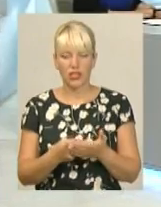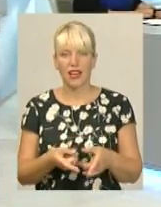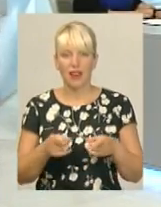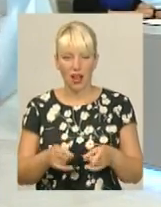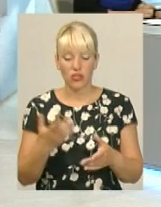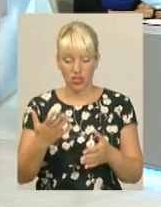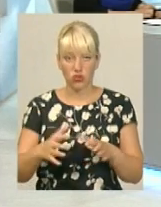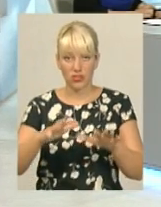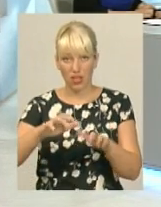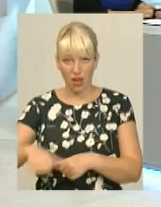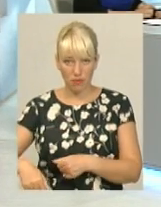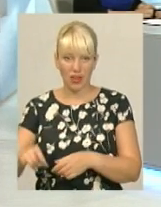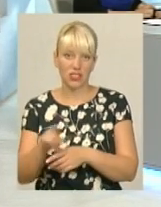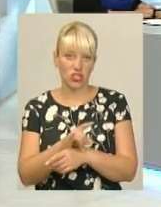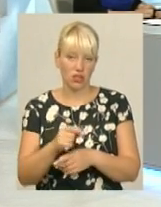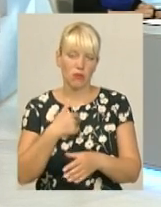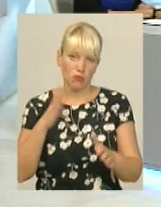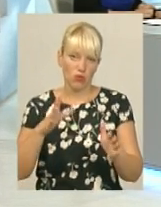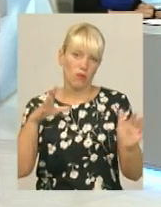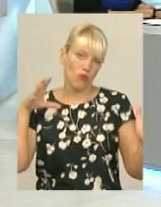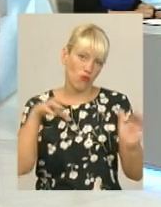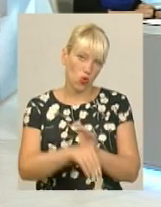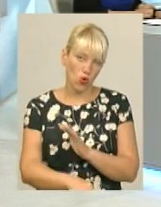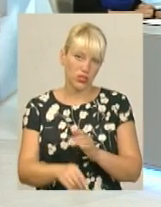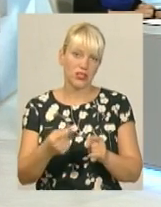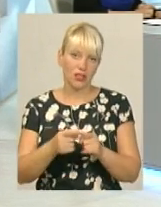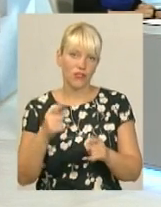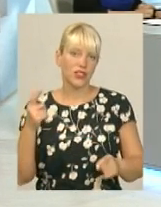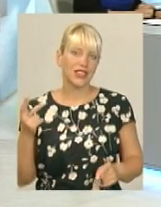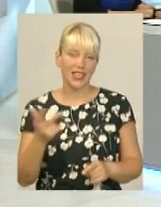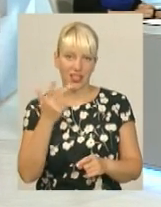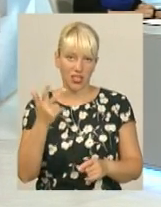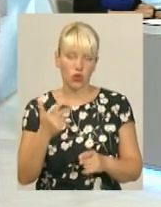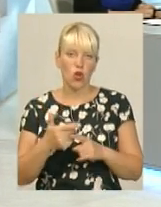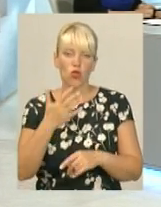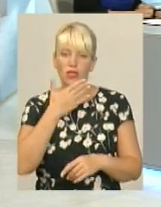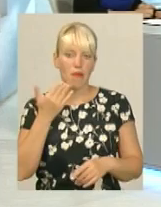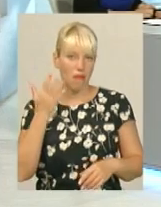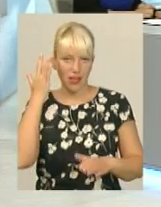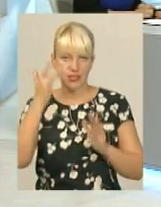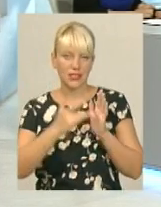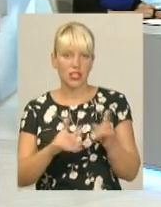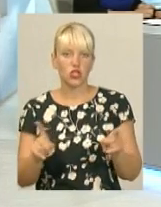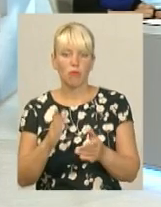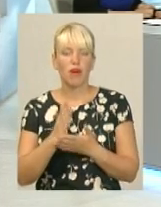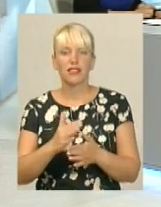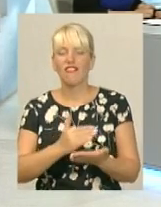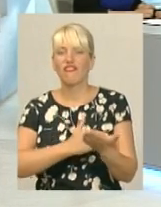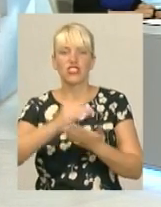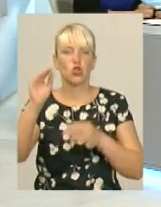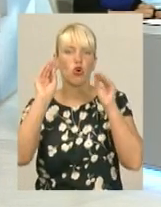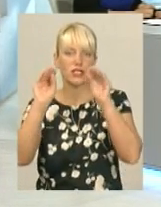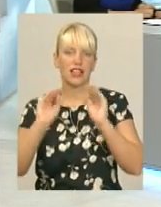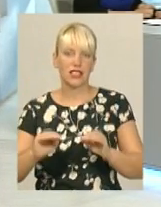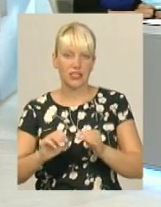нас, безумовно, ми будемо ходити в першу трійку. Але не є саму цілю сьогодні мати високі статистичні показники. Ми від